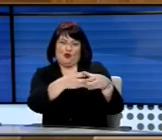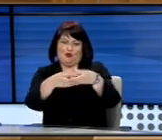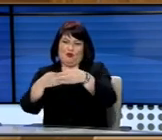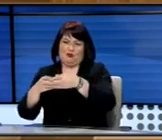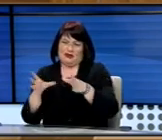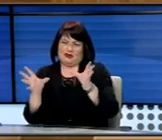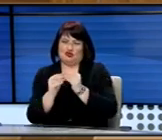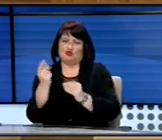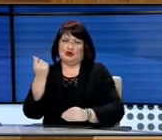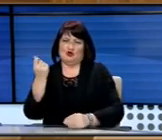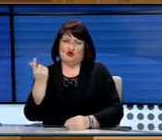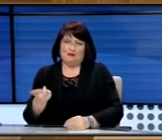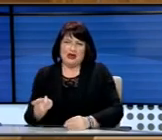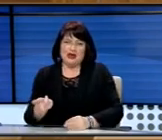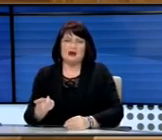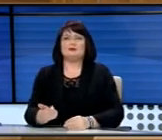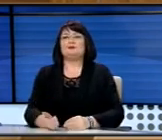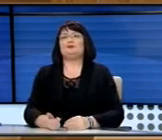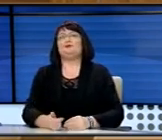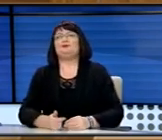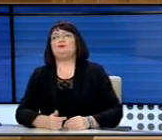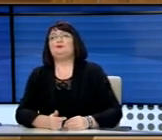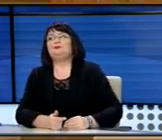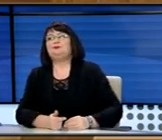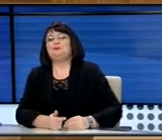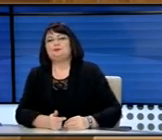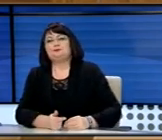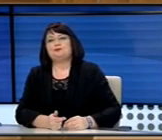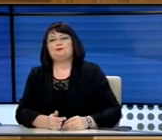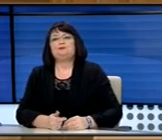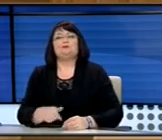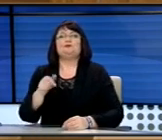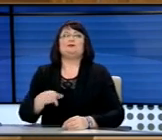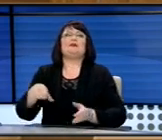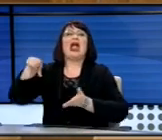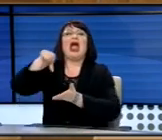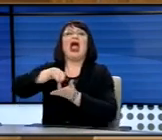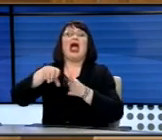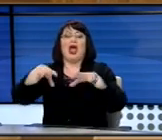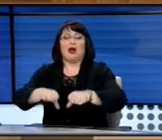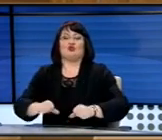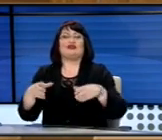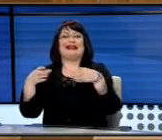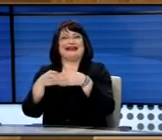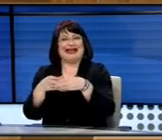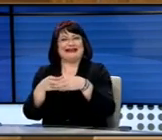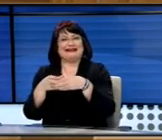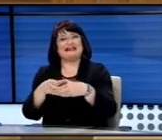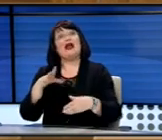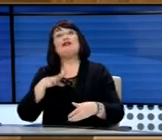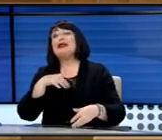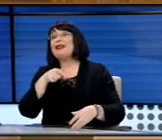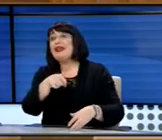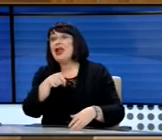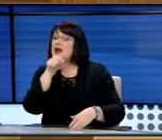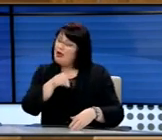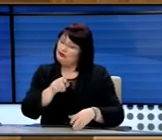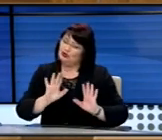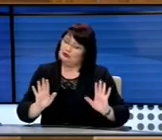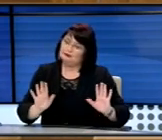οικονομίας, σε εκείνους τους κλάδους που προκρίνει ο σχεδιασμός της άρχουσας τάξης της χώρας μας. Το κύριο όμως είναι